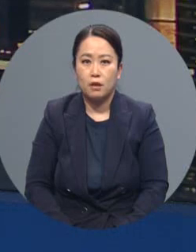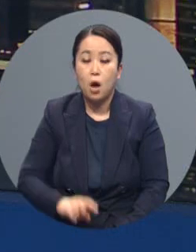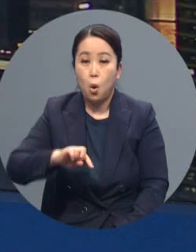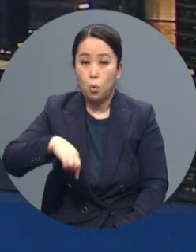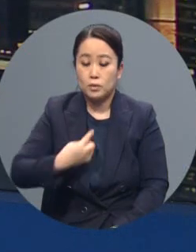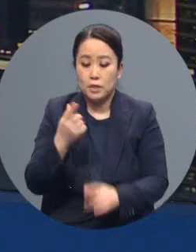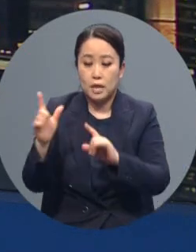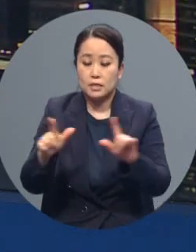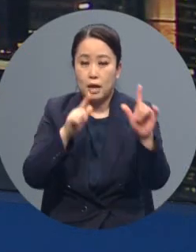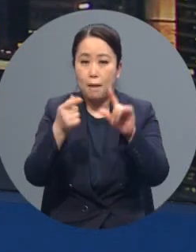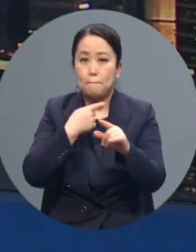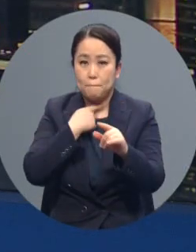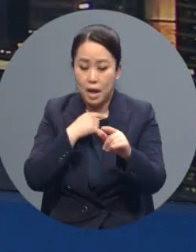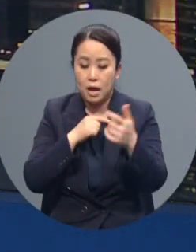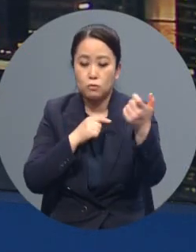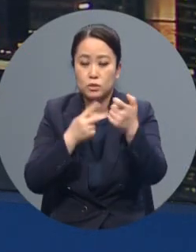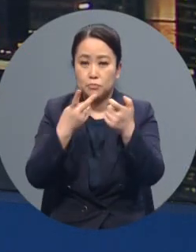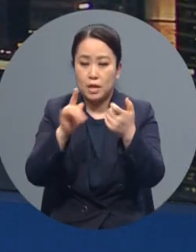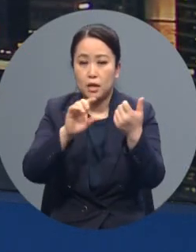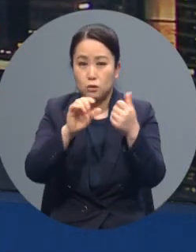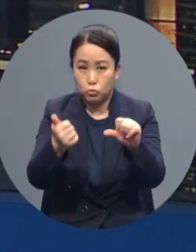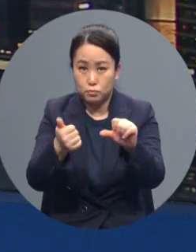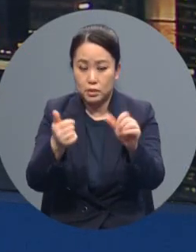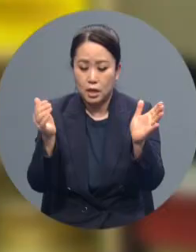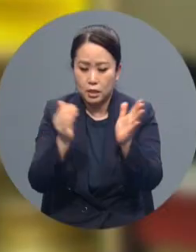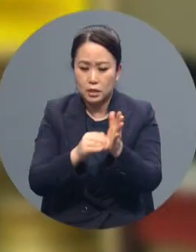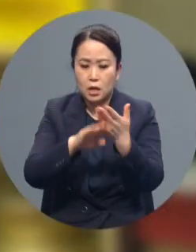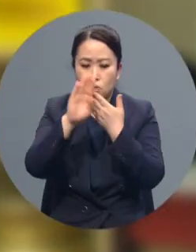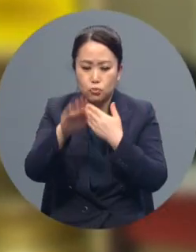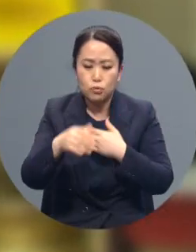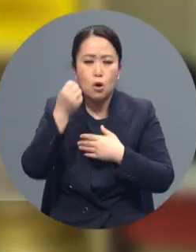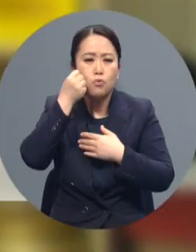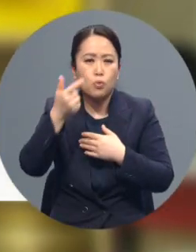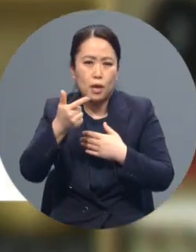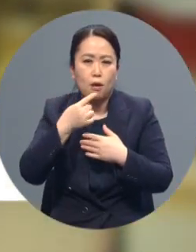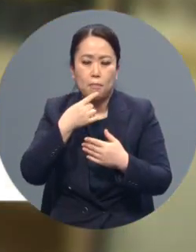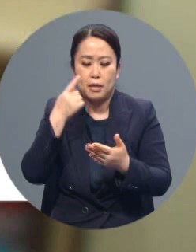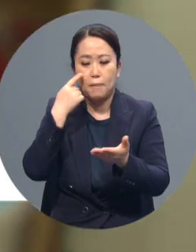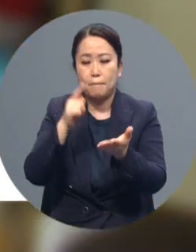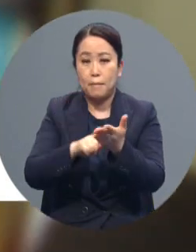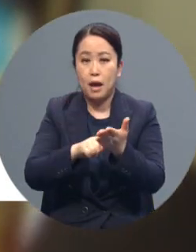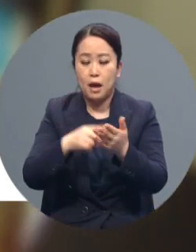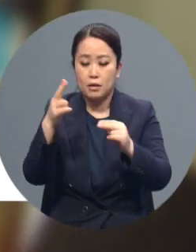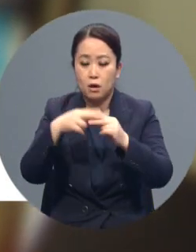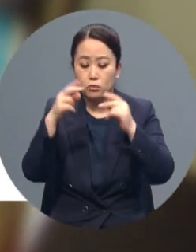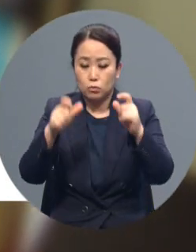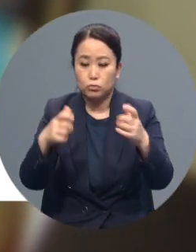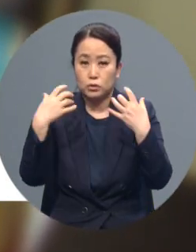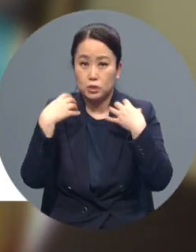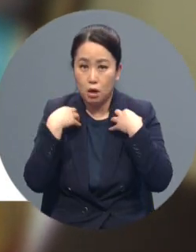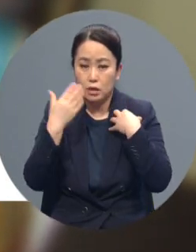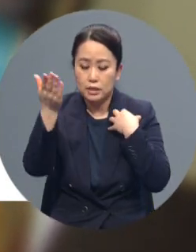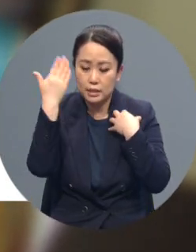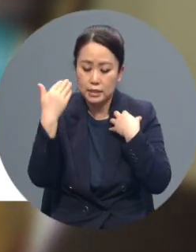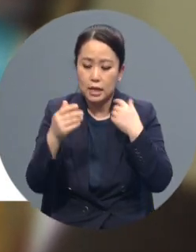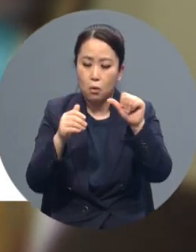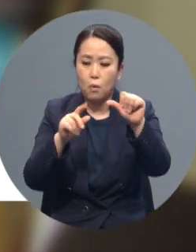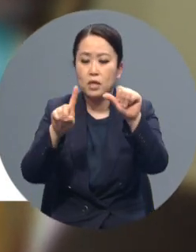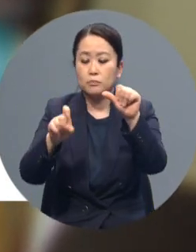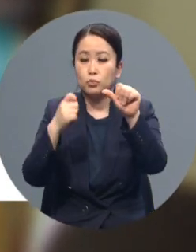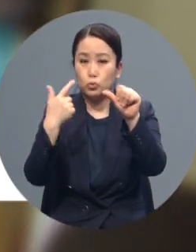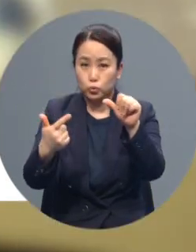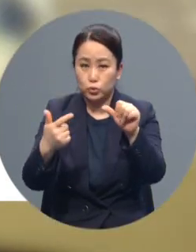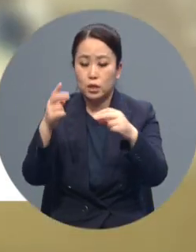혼자 살던 60대가 숨진 지 6개월만에 발견됐습니다 영도구청 을 내 지난 16일 오전